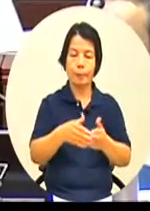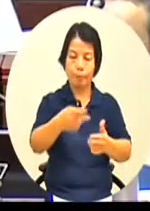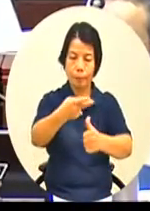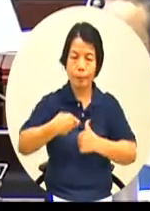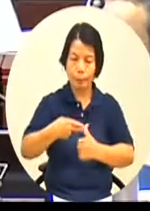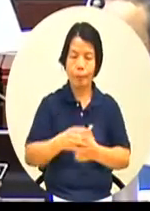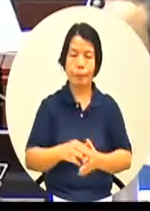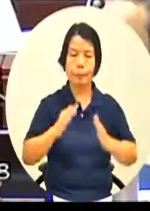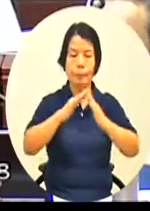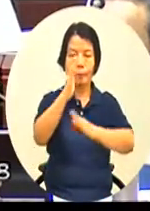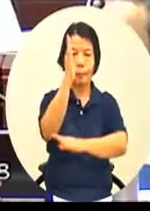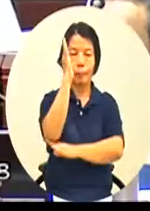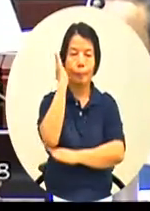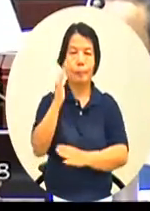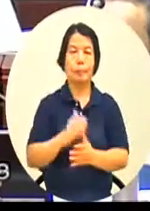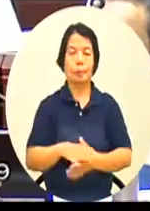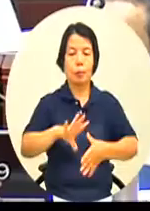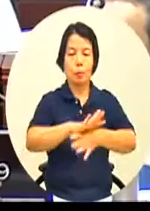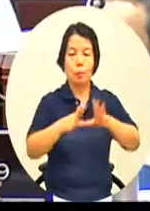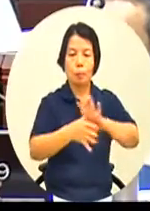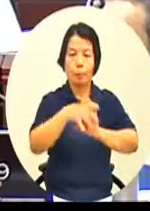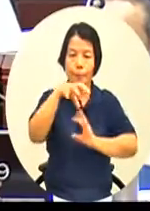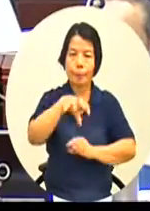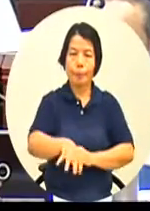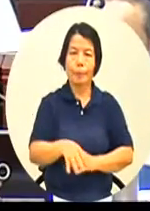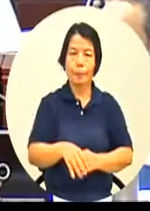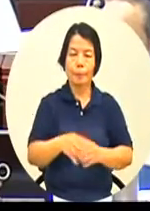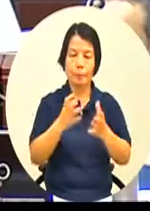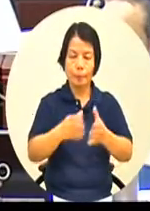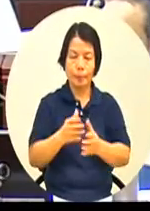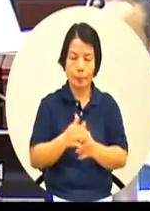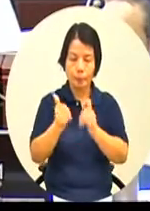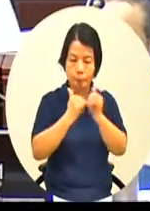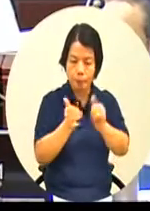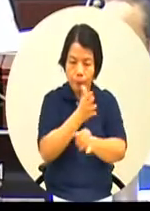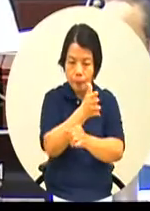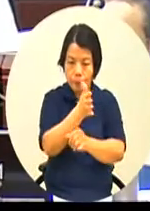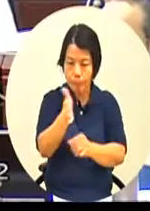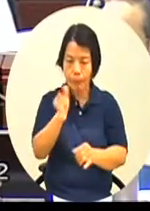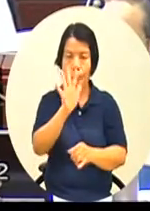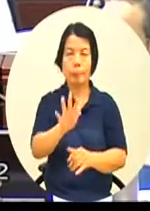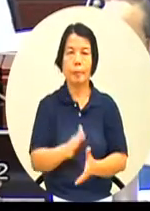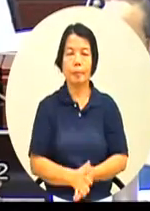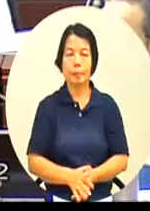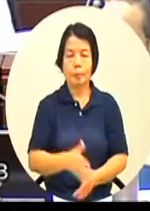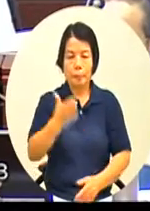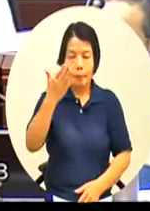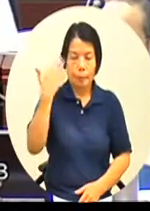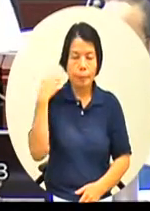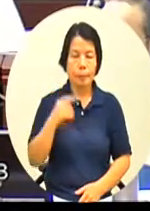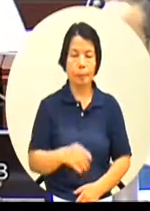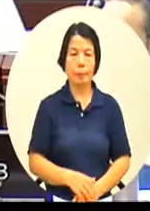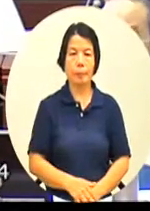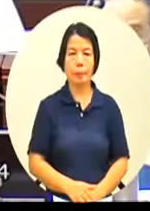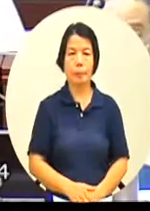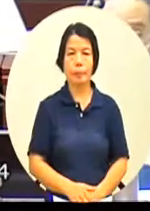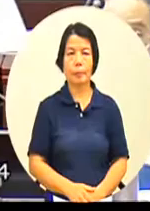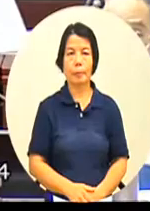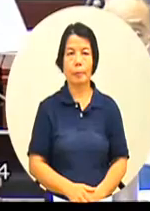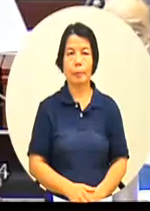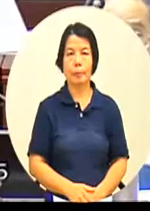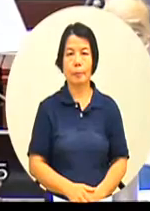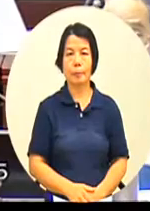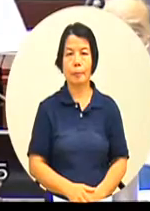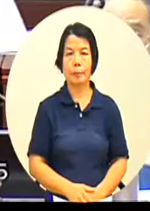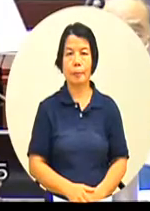们市政府举办，哎，文化局举办这个民调嘛。那当时我们也觉得说，如果只是 民调一定你们赢了、